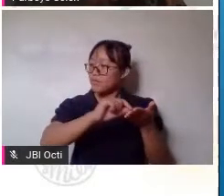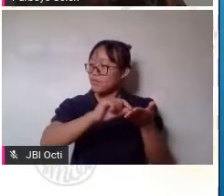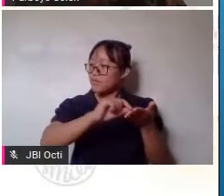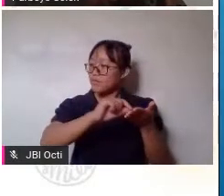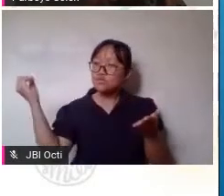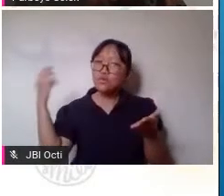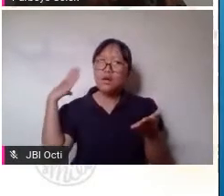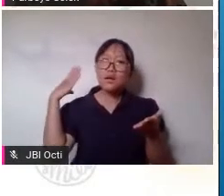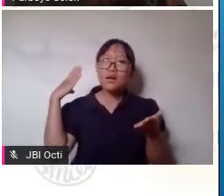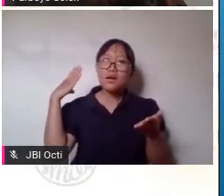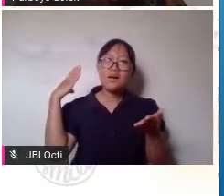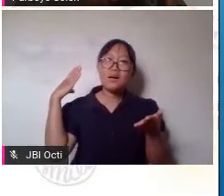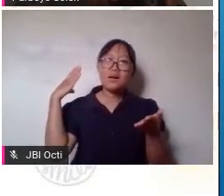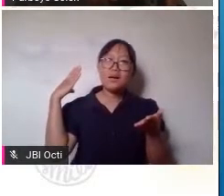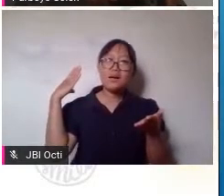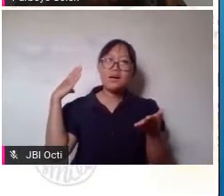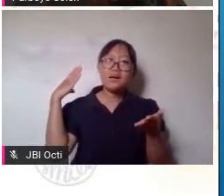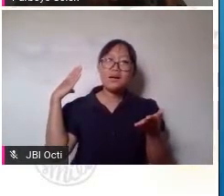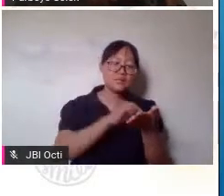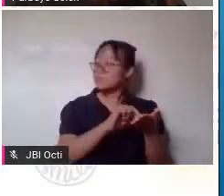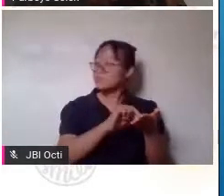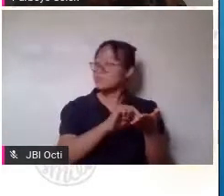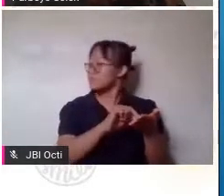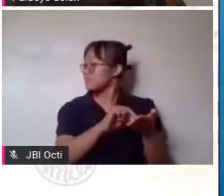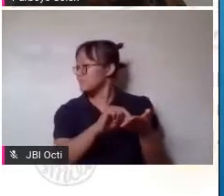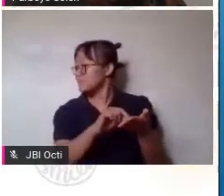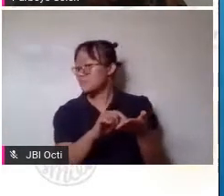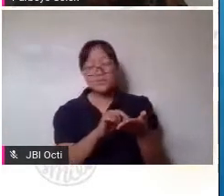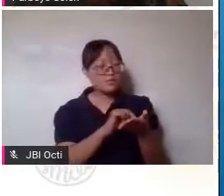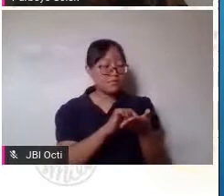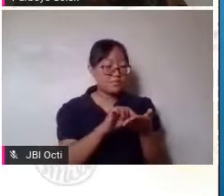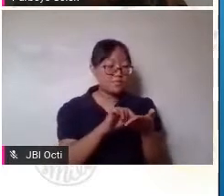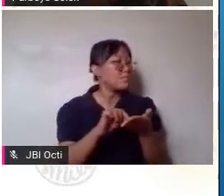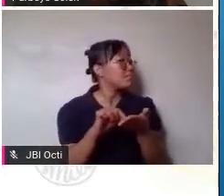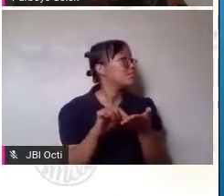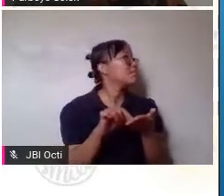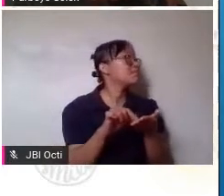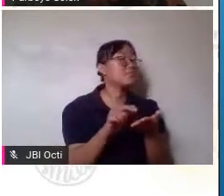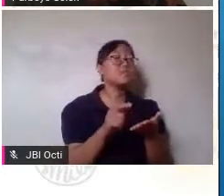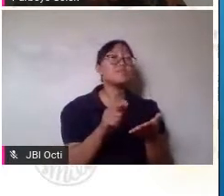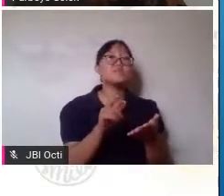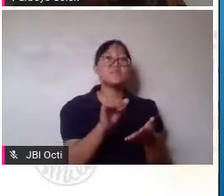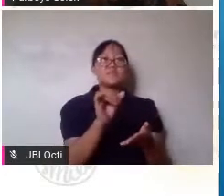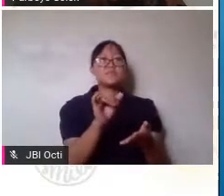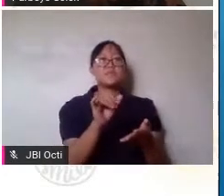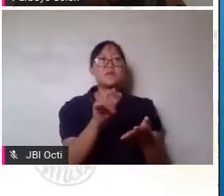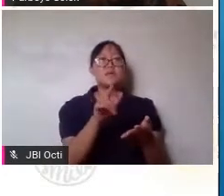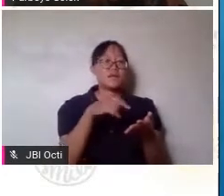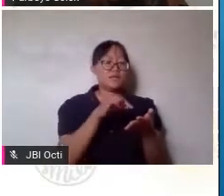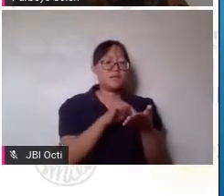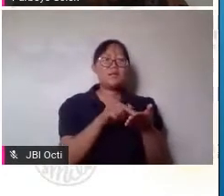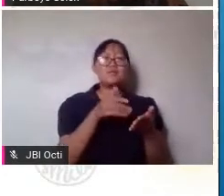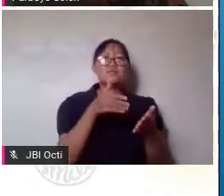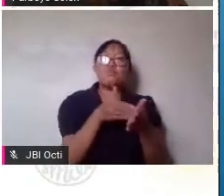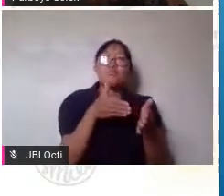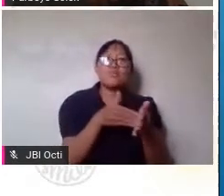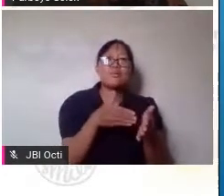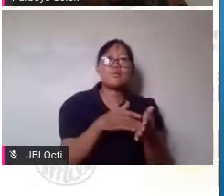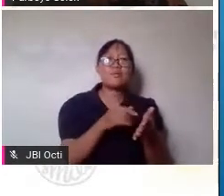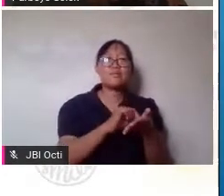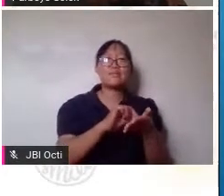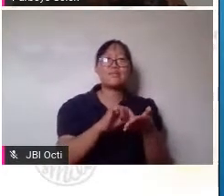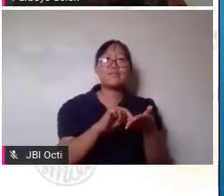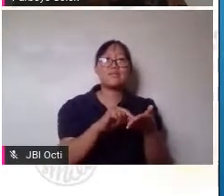sebelah kiri, sebelah kanan, ya, dia akan kemudian berhenti dari tugas yang dikerjakan untuk